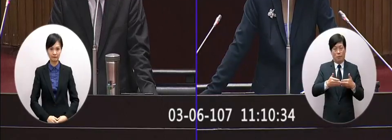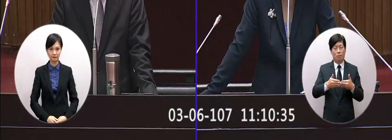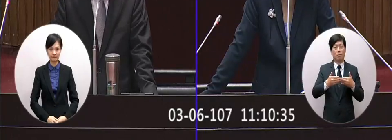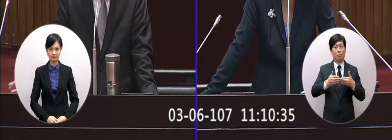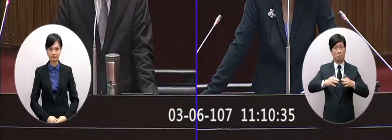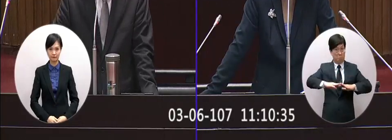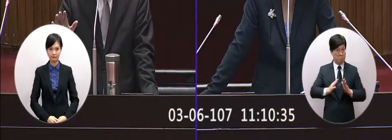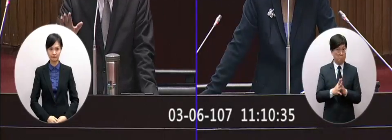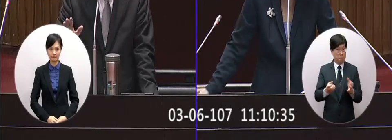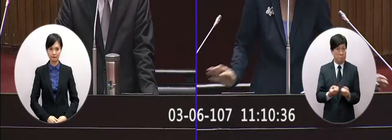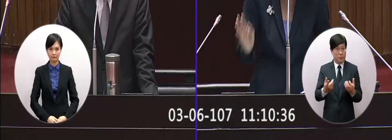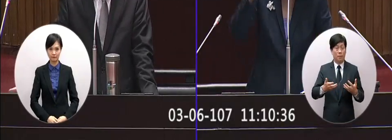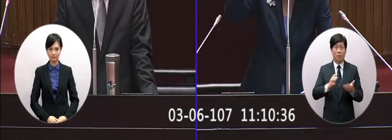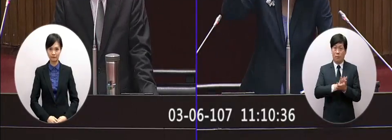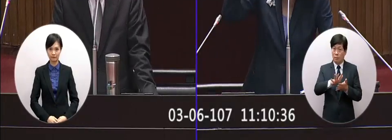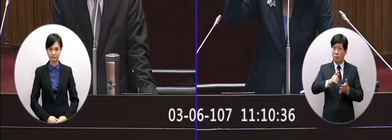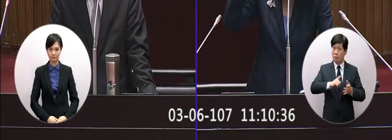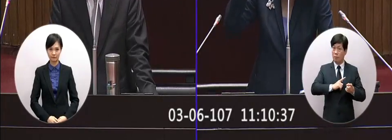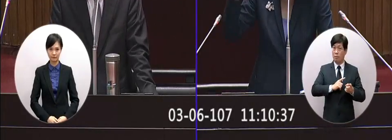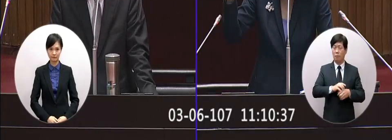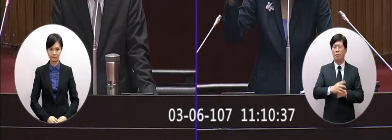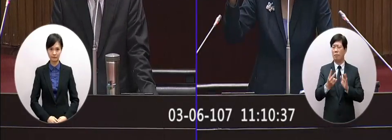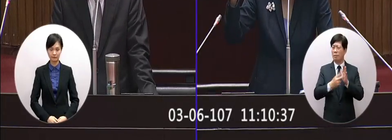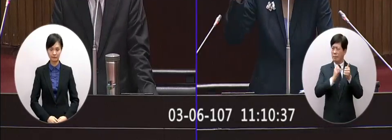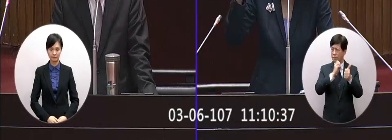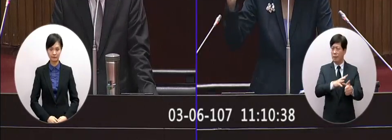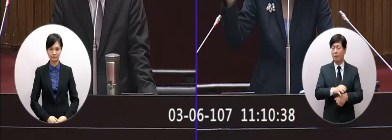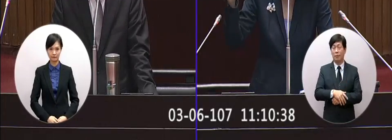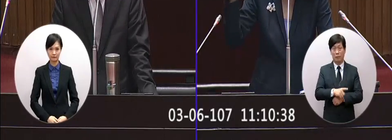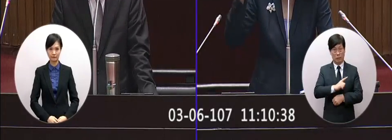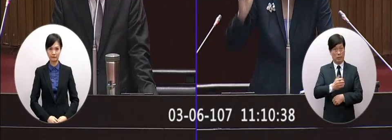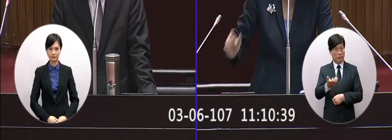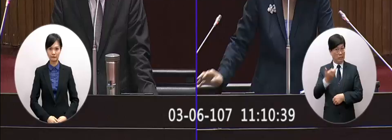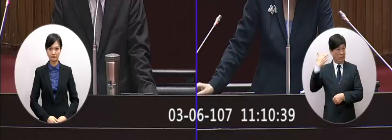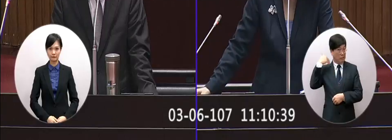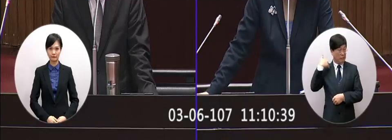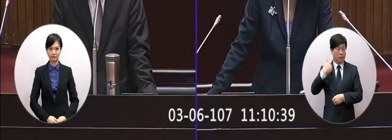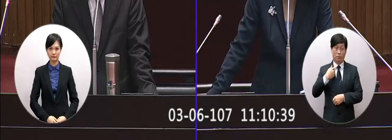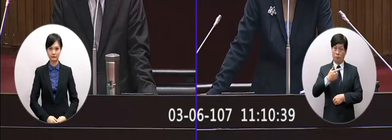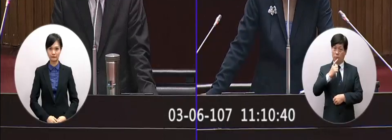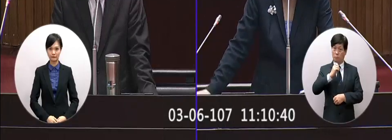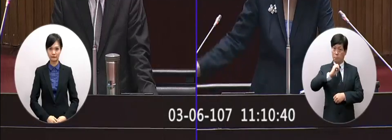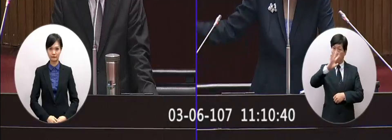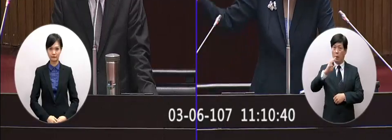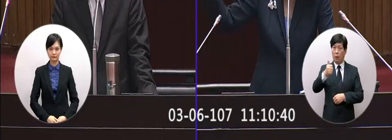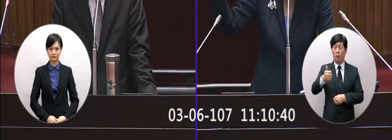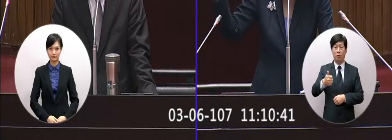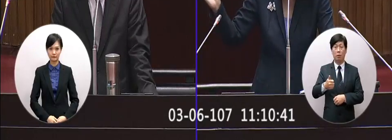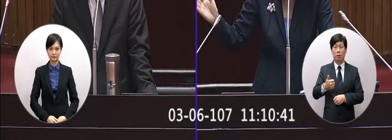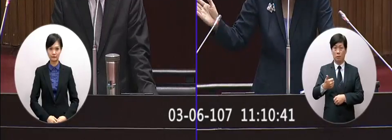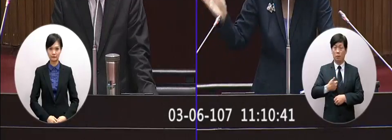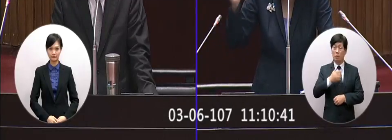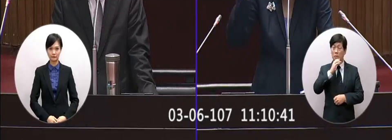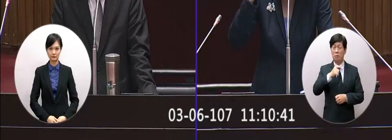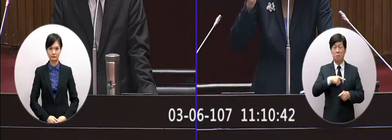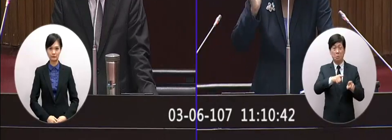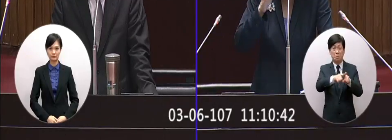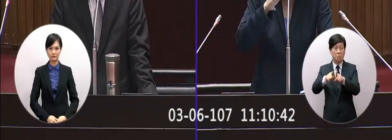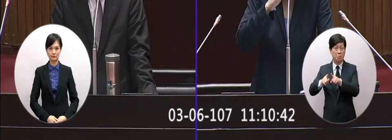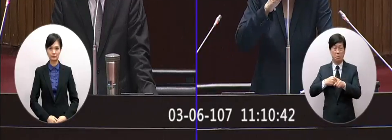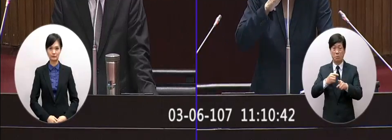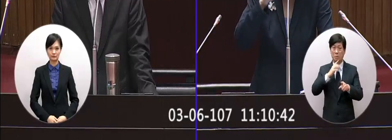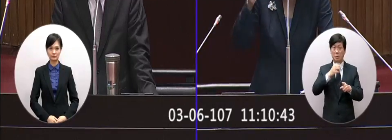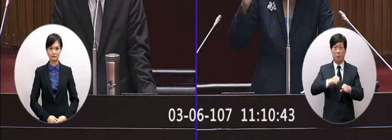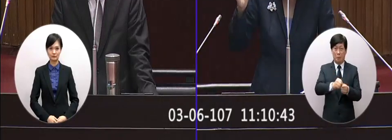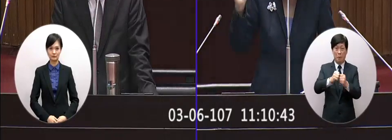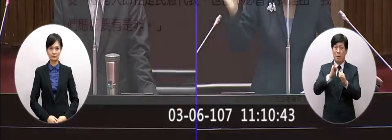时间发生这件事情的时候我必须要提醒你，你之前讲了一句话我觉得很好啊，不是任何民意代表任何